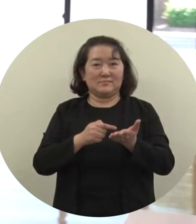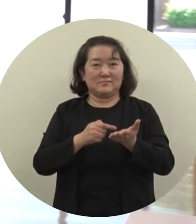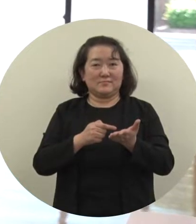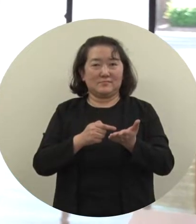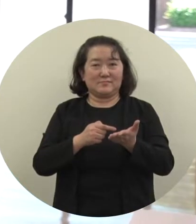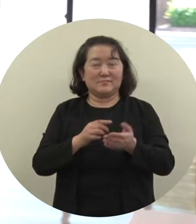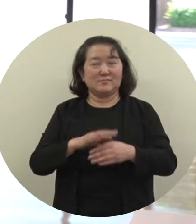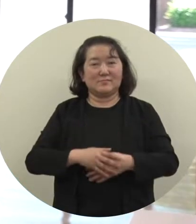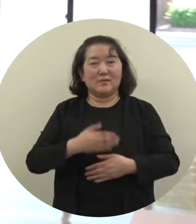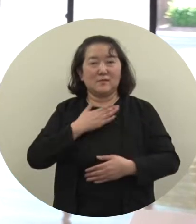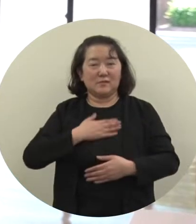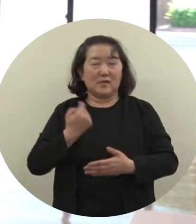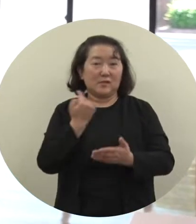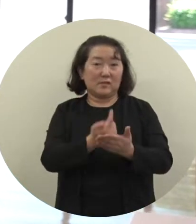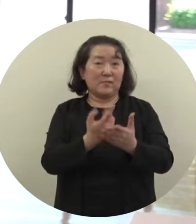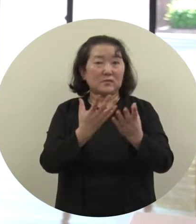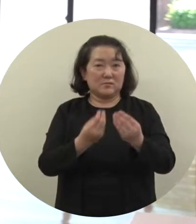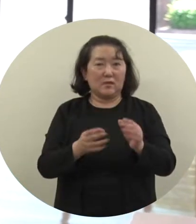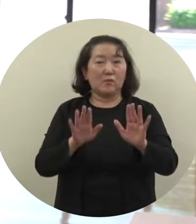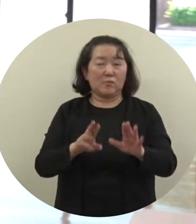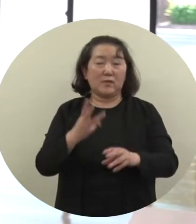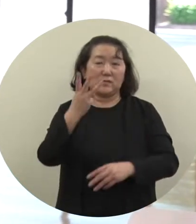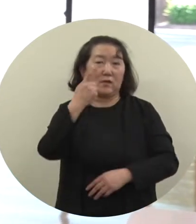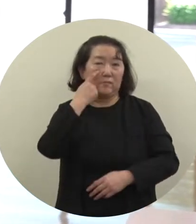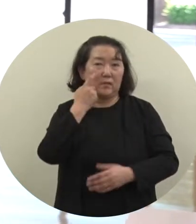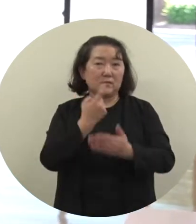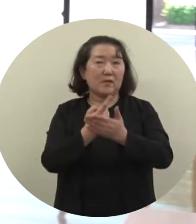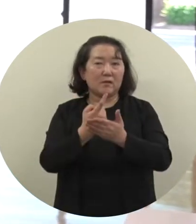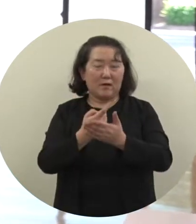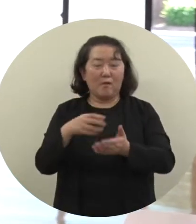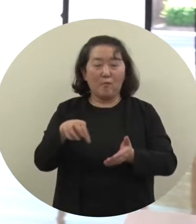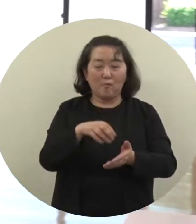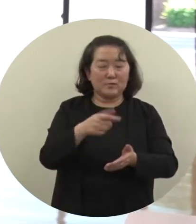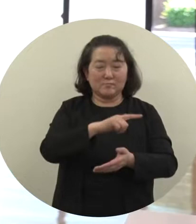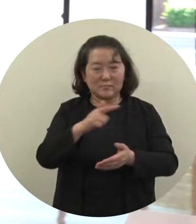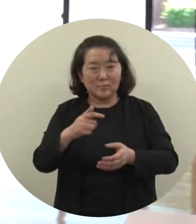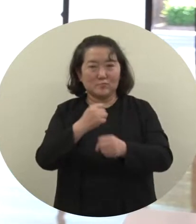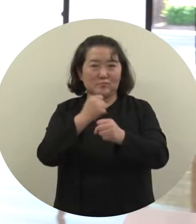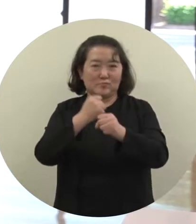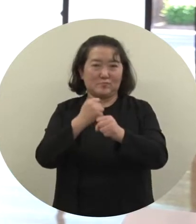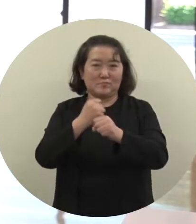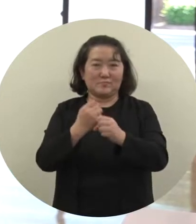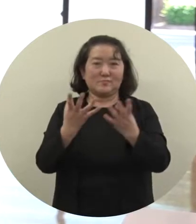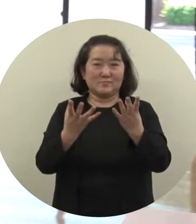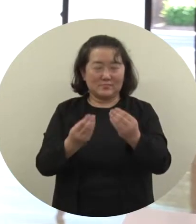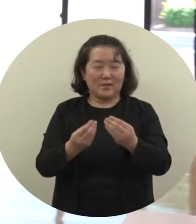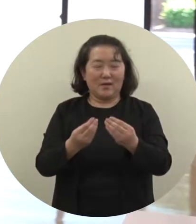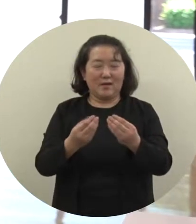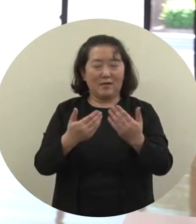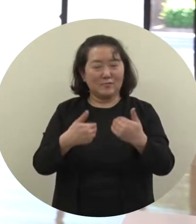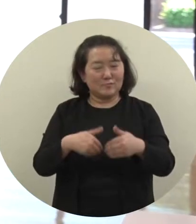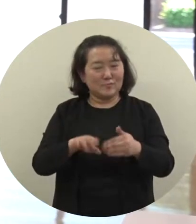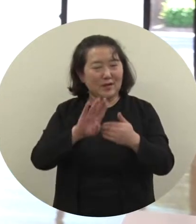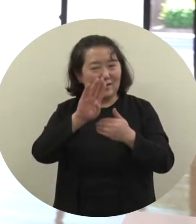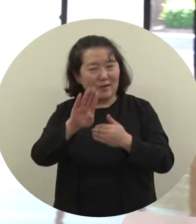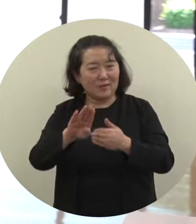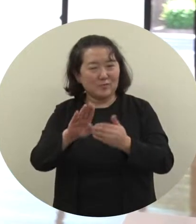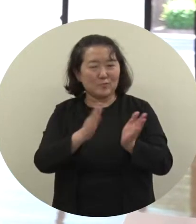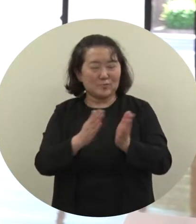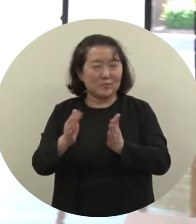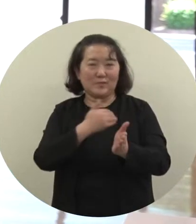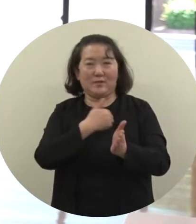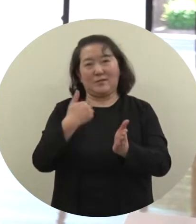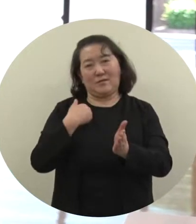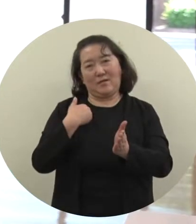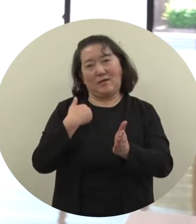きました。これで3回目なんですけど、おもちゃもたくさん作らせてもらって、すごく生まれた後の準備もできたし、知